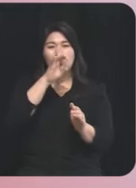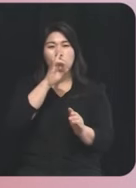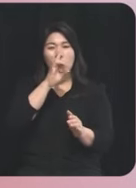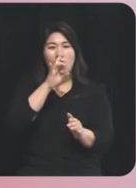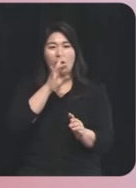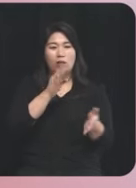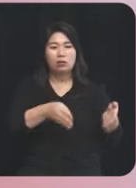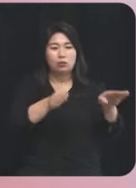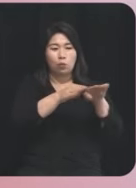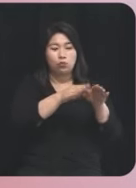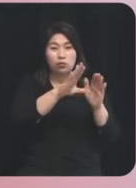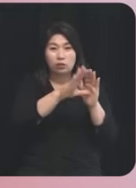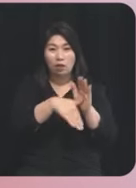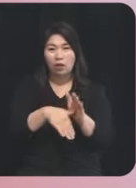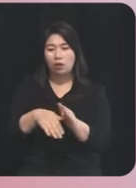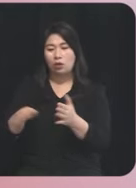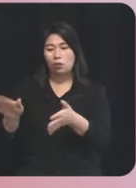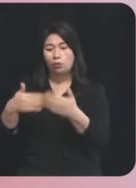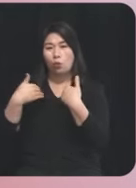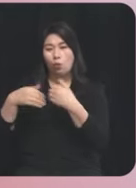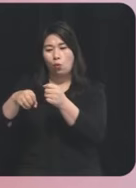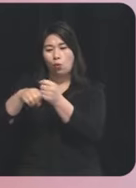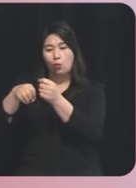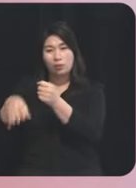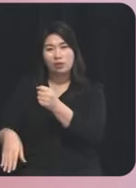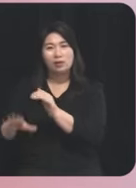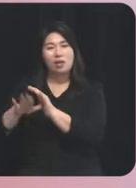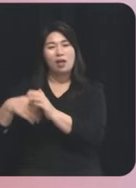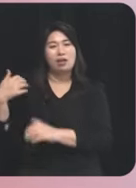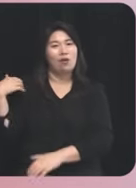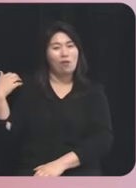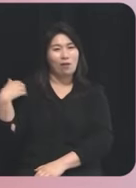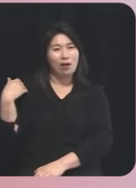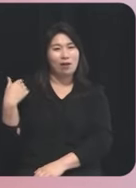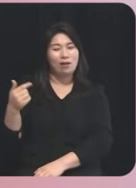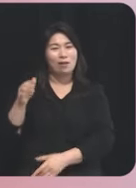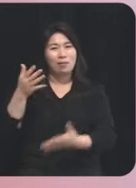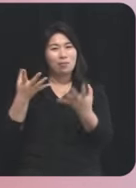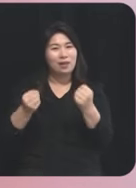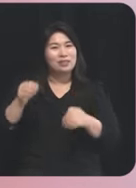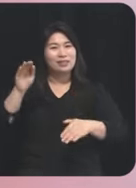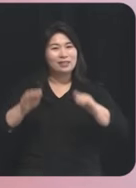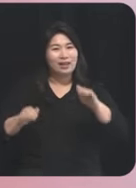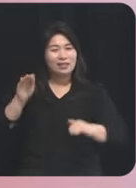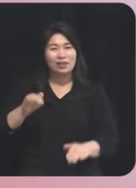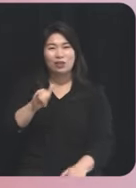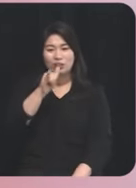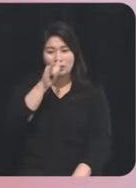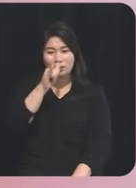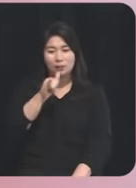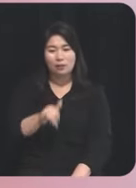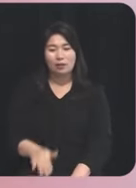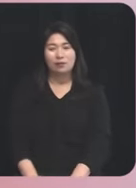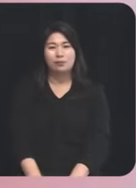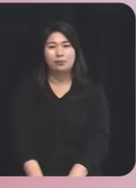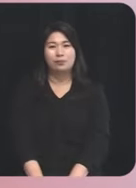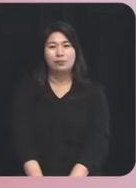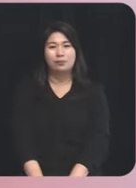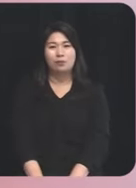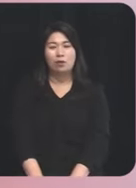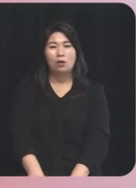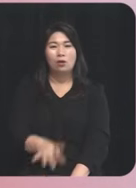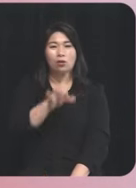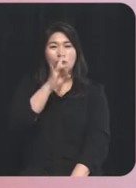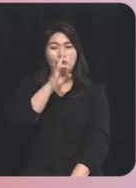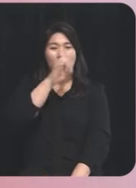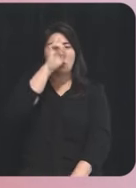때와 도 산하의 기관이었을 때의 역할은 많은 차이가 있습니다. 그런 점에서 이